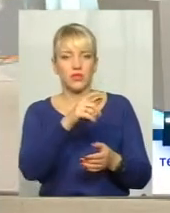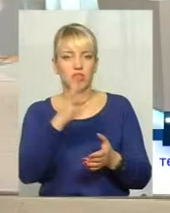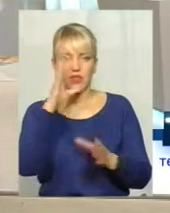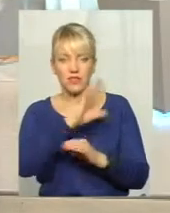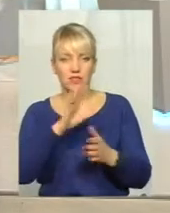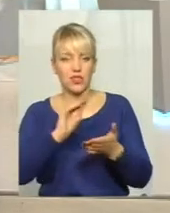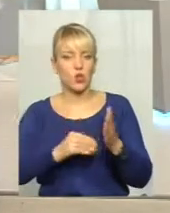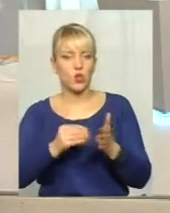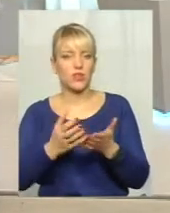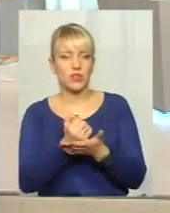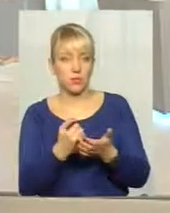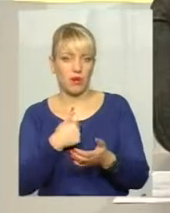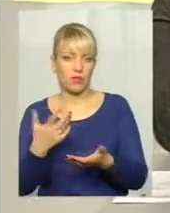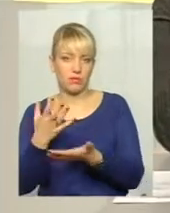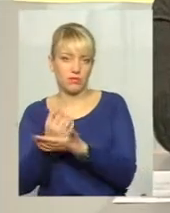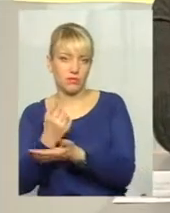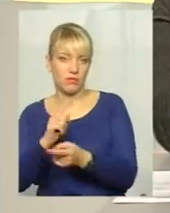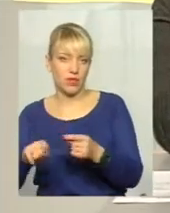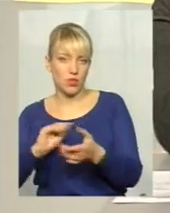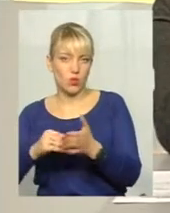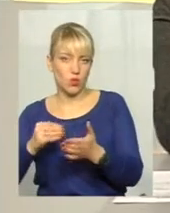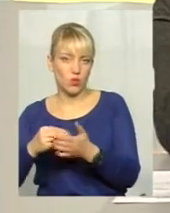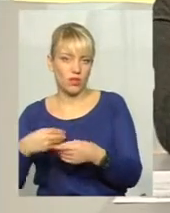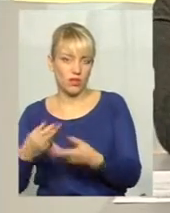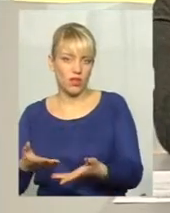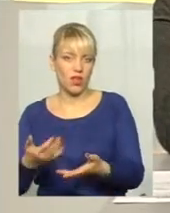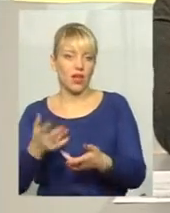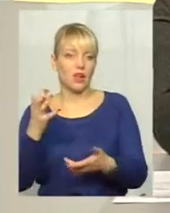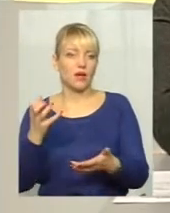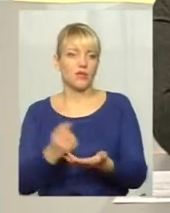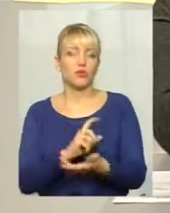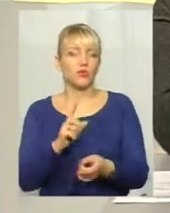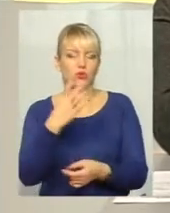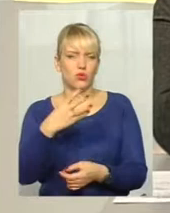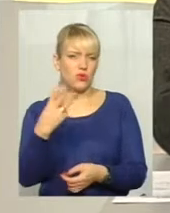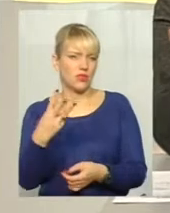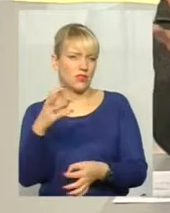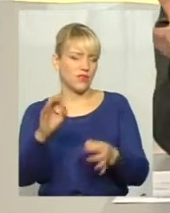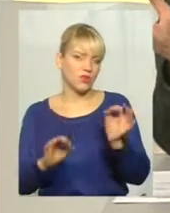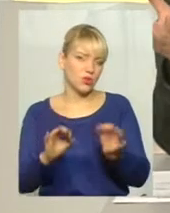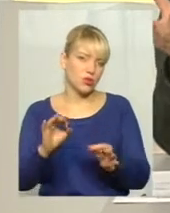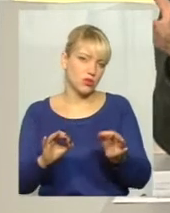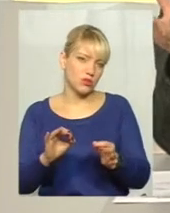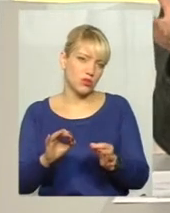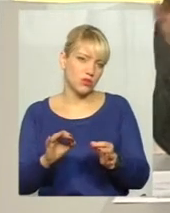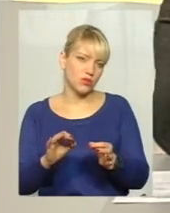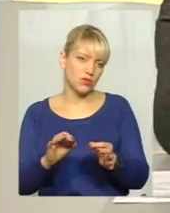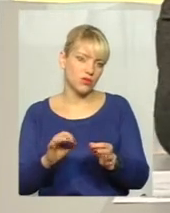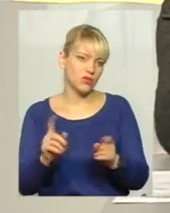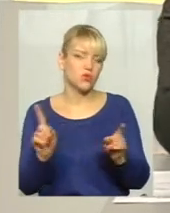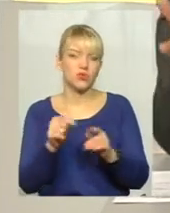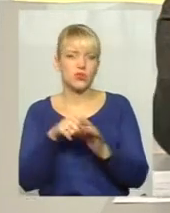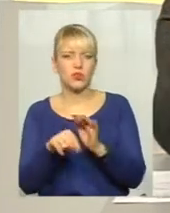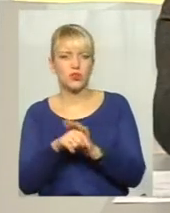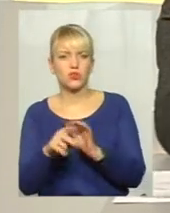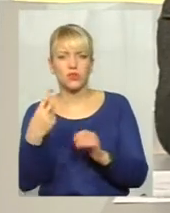Ось, і чи не закладено всі, все ж таки, 43% якась, ну, там, відсотків 20 відкату, мабуть, чи